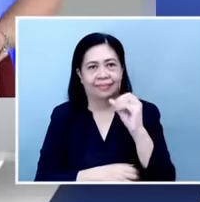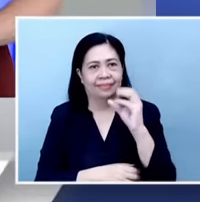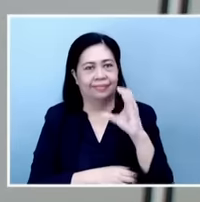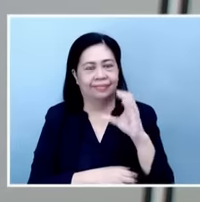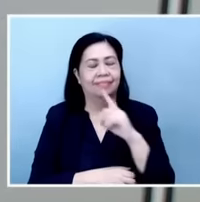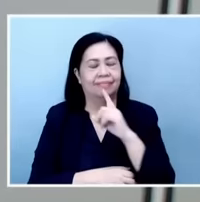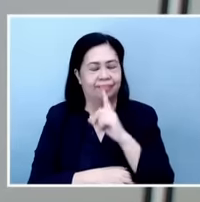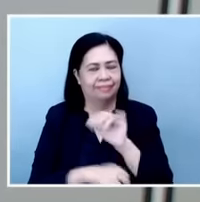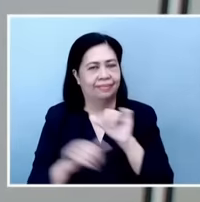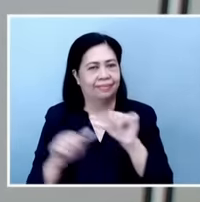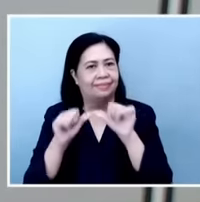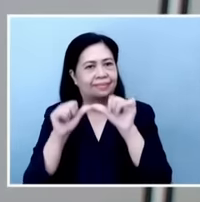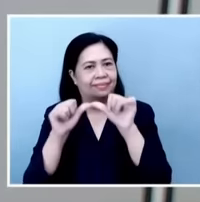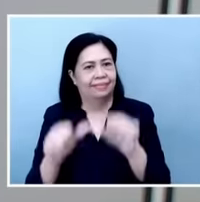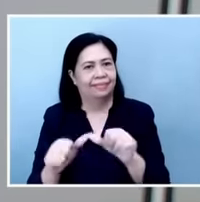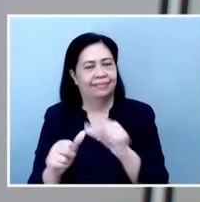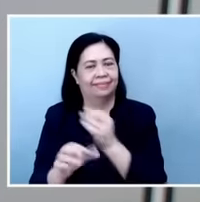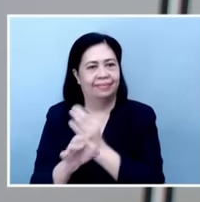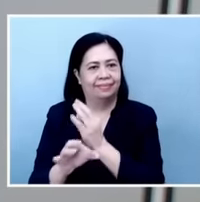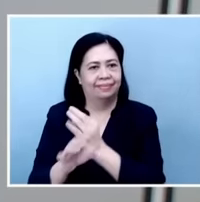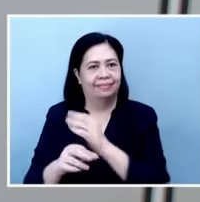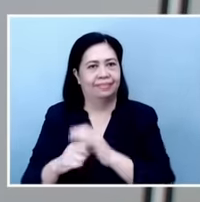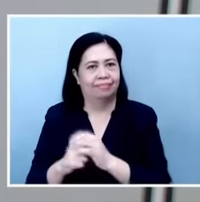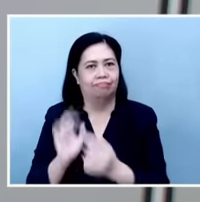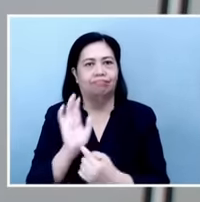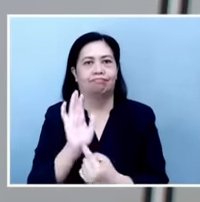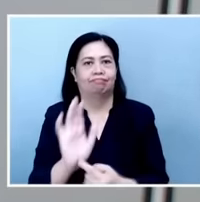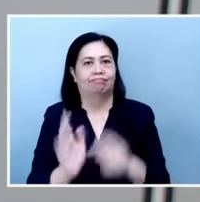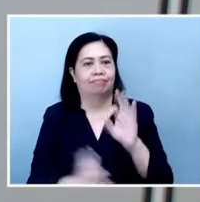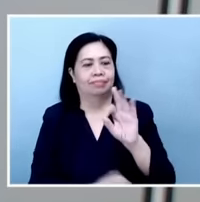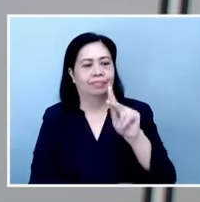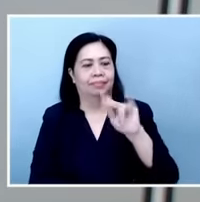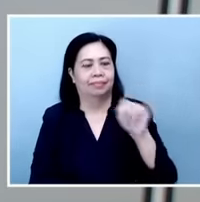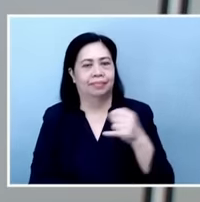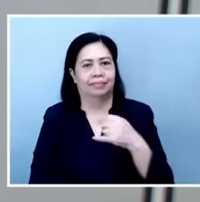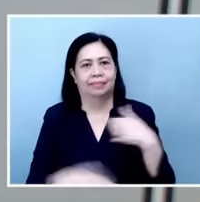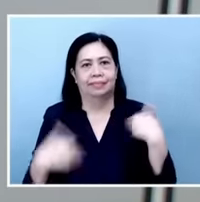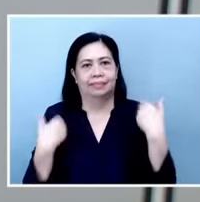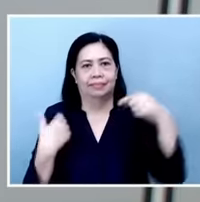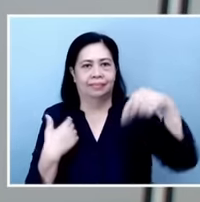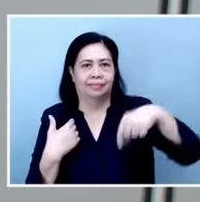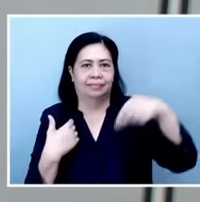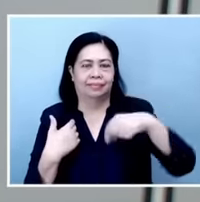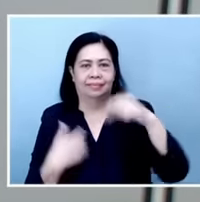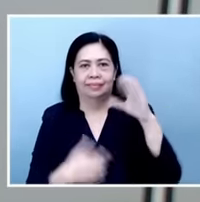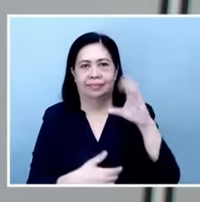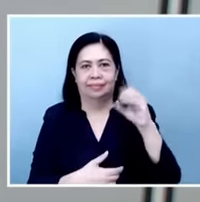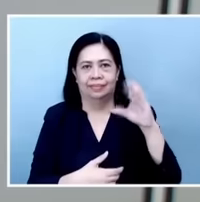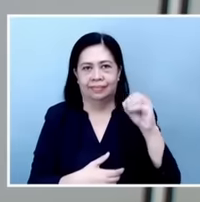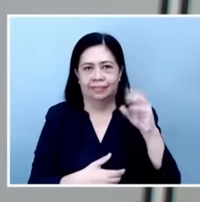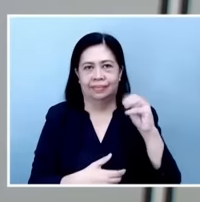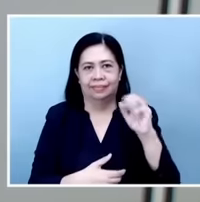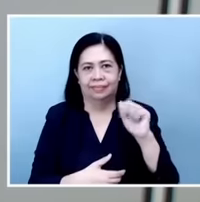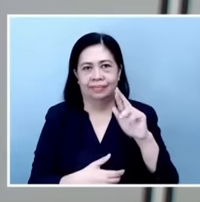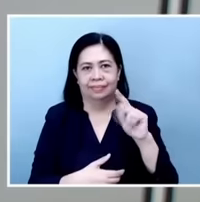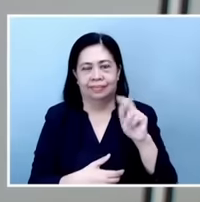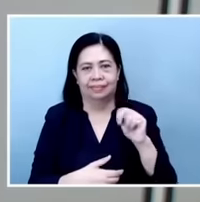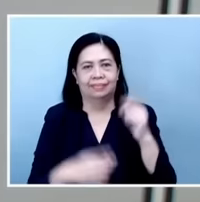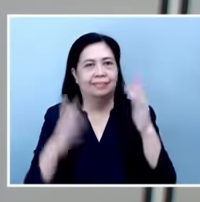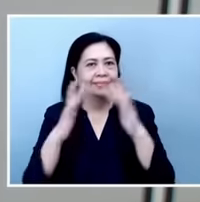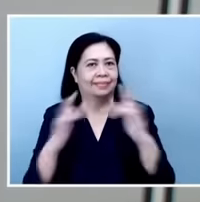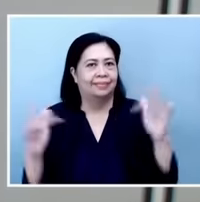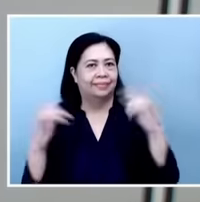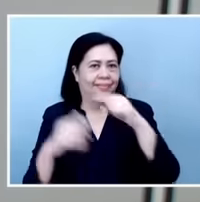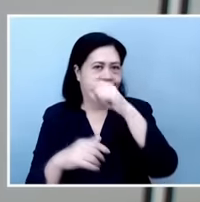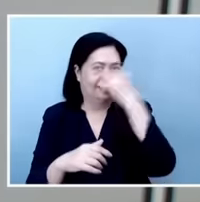tuloy na tuloy. Nakiisang bida ng FPJ's Batang Quiapo na si Coco Martin sa pagunita ng pista ng itim na Nazareno